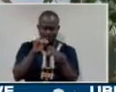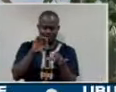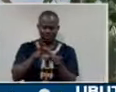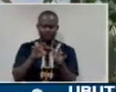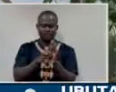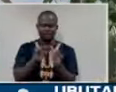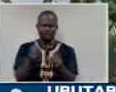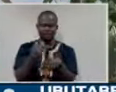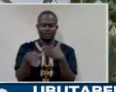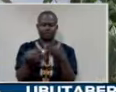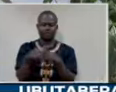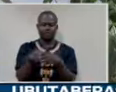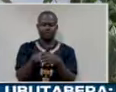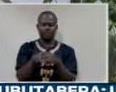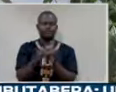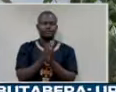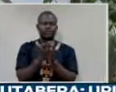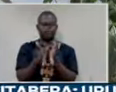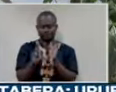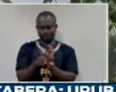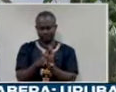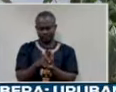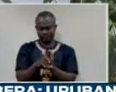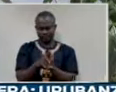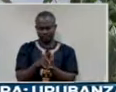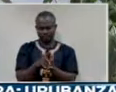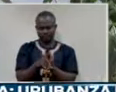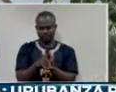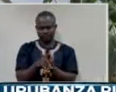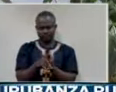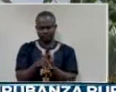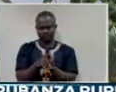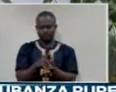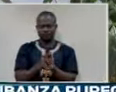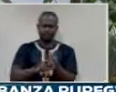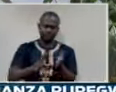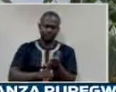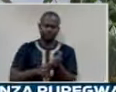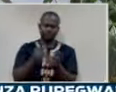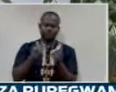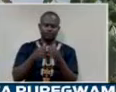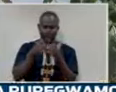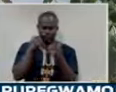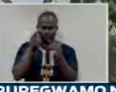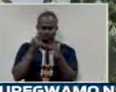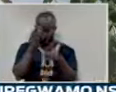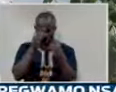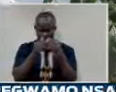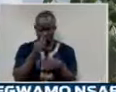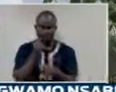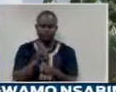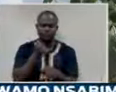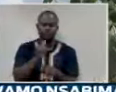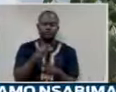n'itegeko nk'ayandi yose riri mu gitabo cy'amategeko, ribe emphasized ko abahanzi amafaranga yabo bagereho, kuko n'umurimo